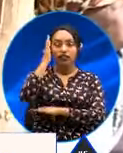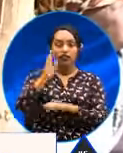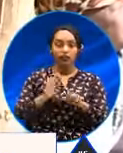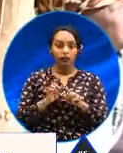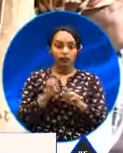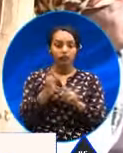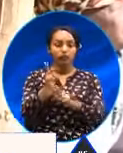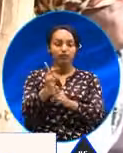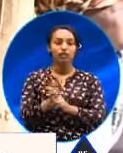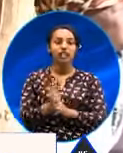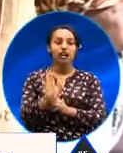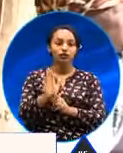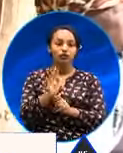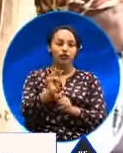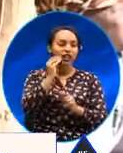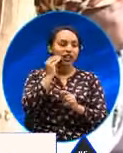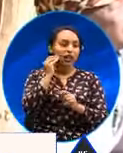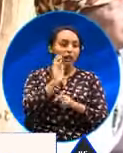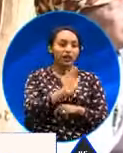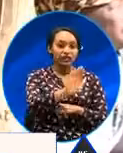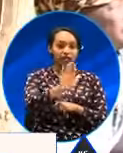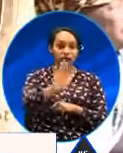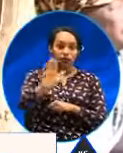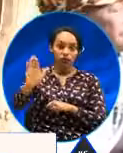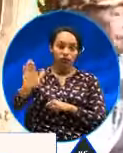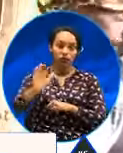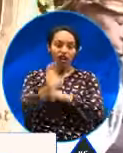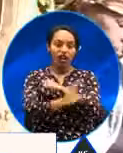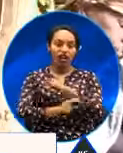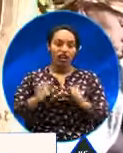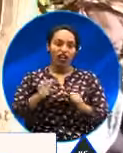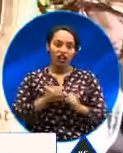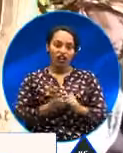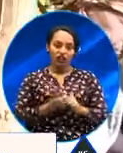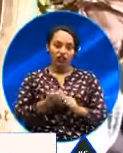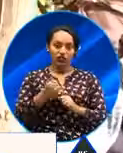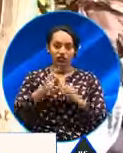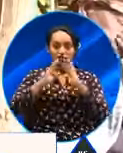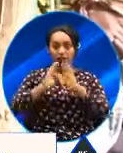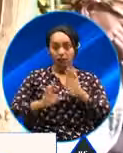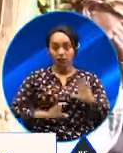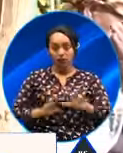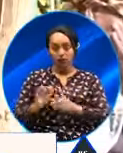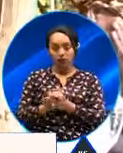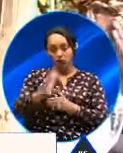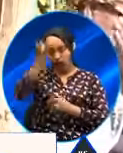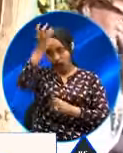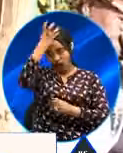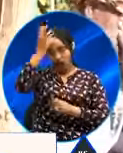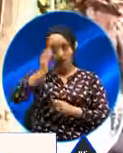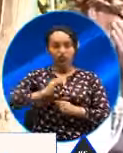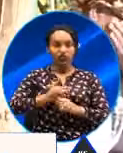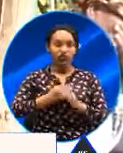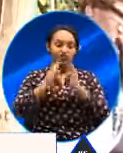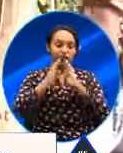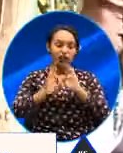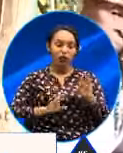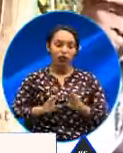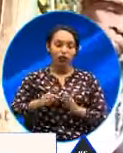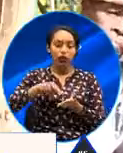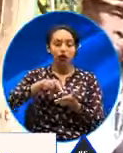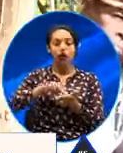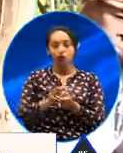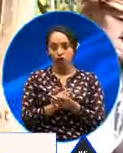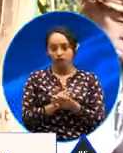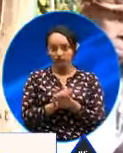እግዚአብሔር ብድራቸውን በየቤታቸውን አገራችን አማን አድርጎ መንግስታችን አማን አድርጎ